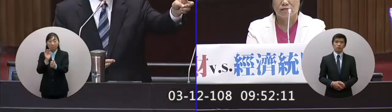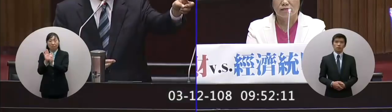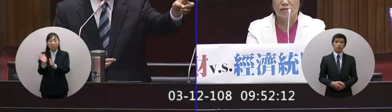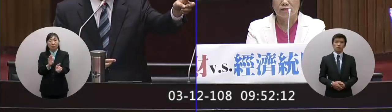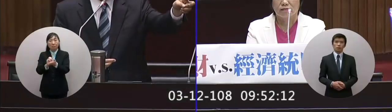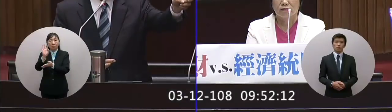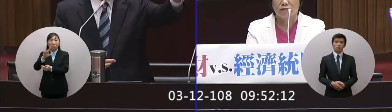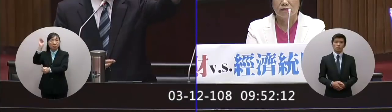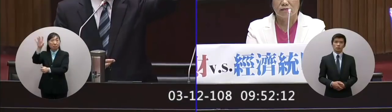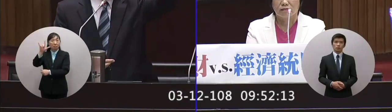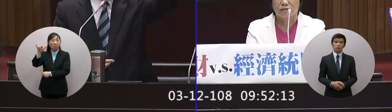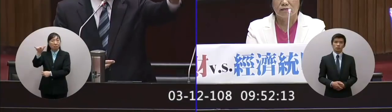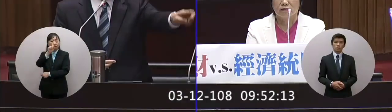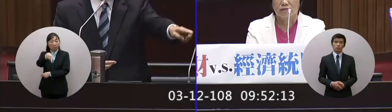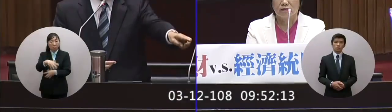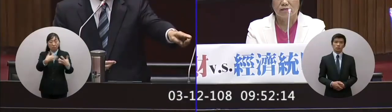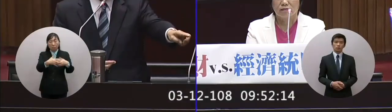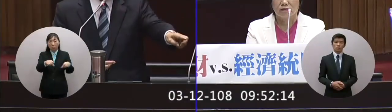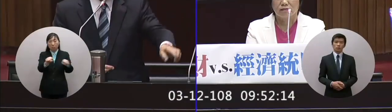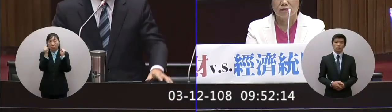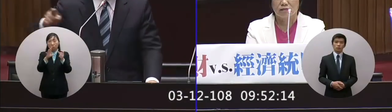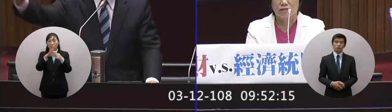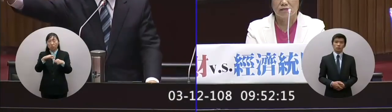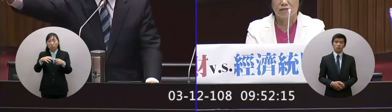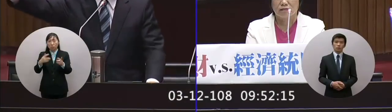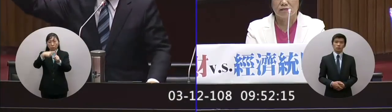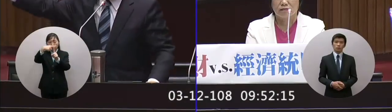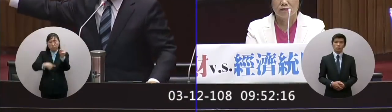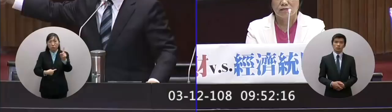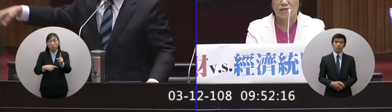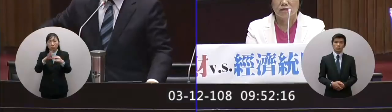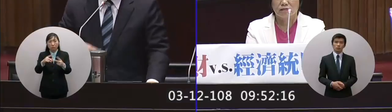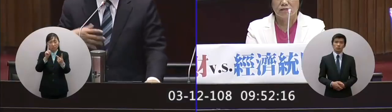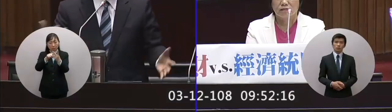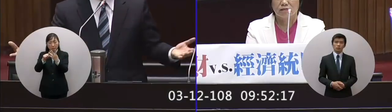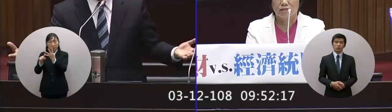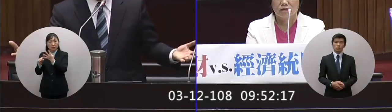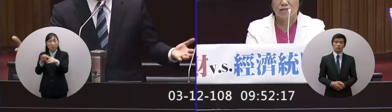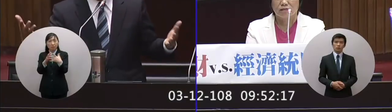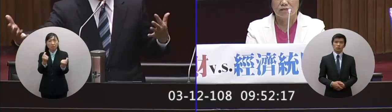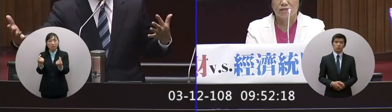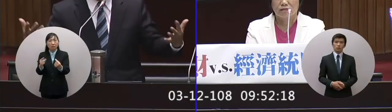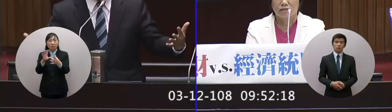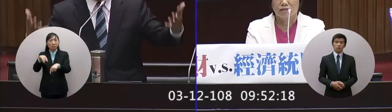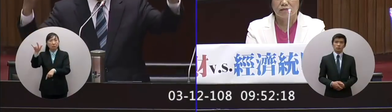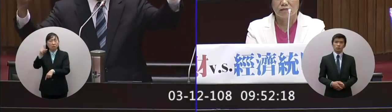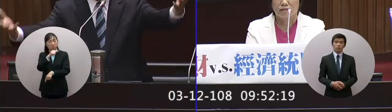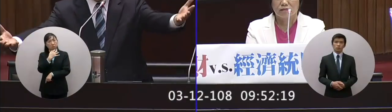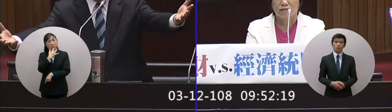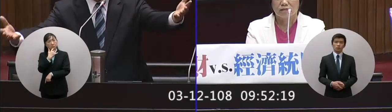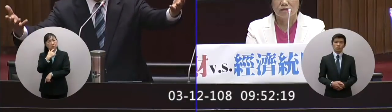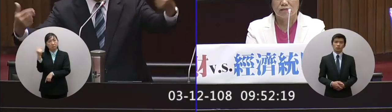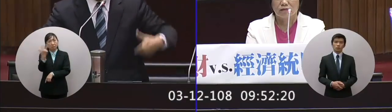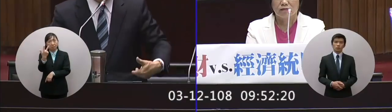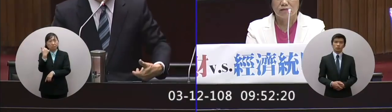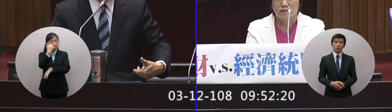监测器坏了，所以那个突然温度下降，结果第二个又这样，第三个又这样，教授说怎么7个海洋